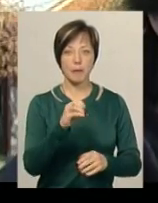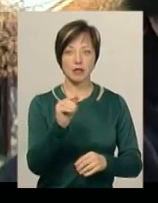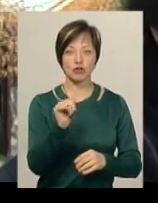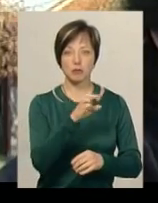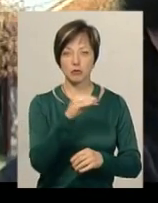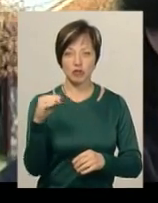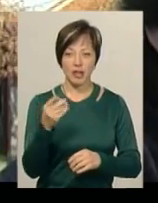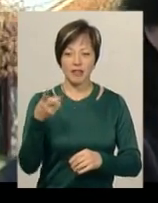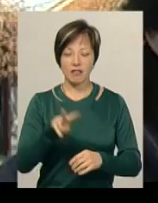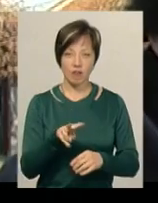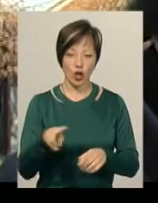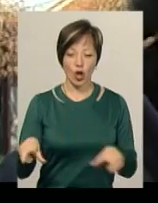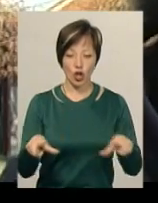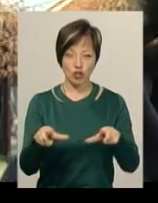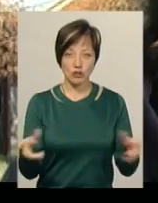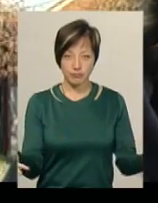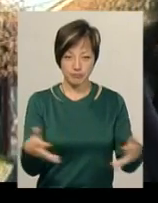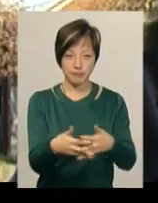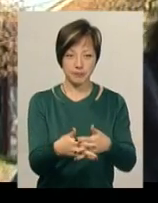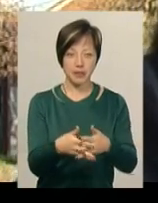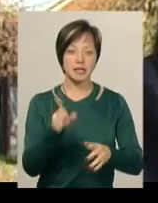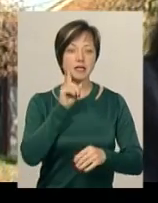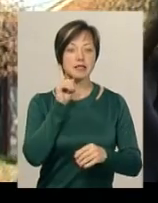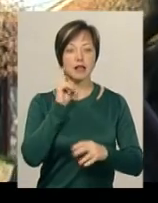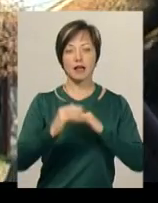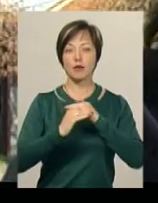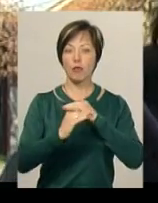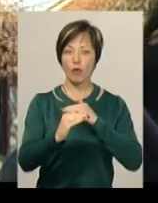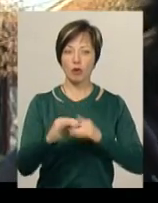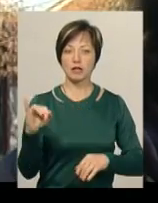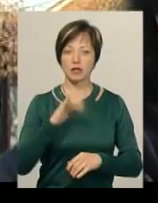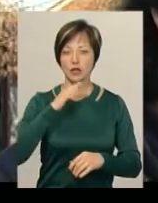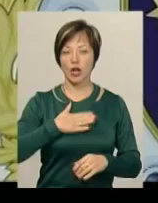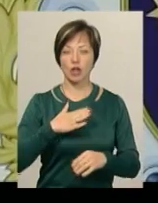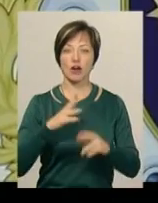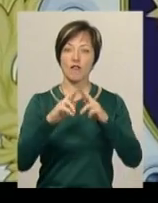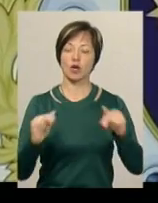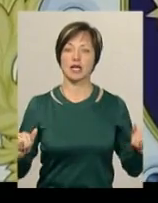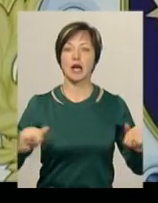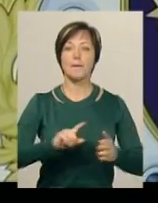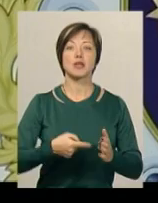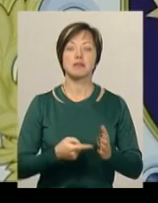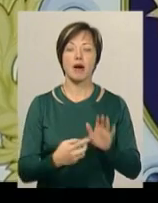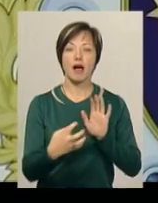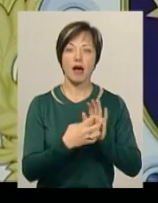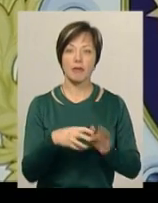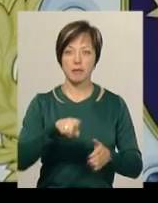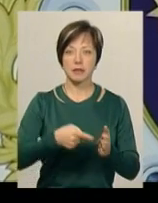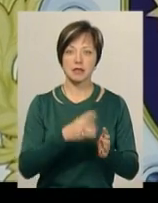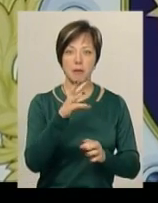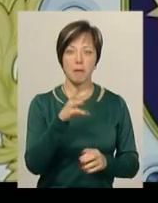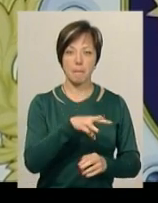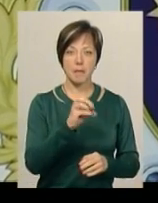Дві річечки, як то спливаються, і зелене поле, і наша фортеця. Герб Меджибужа, каже